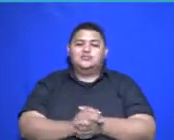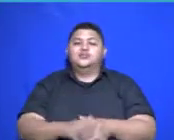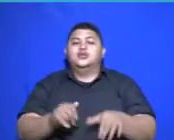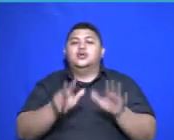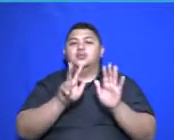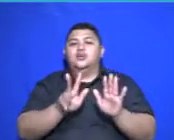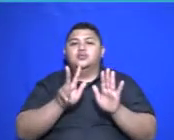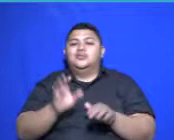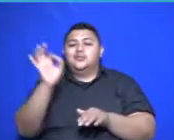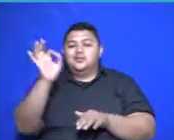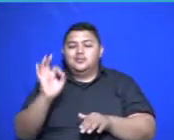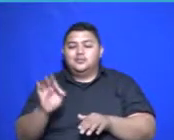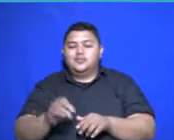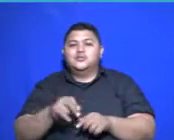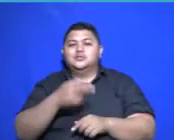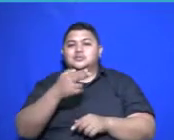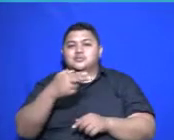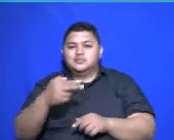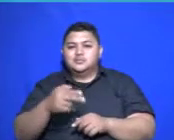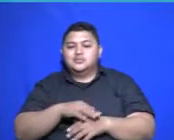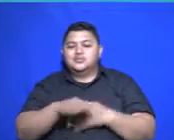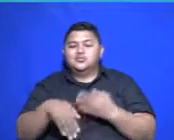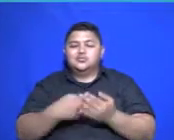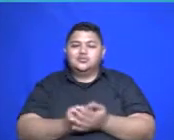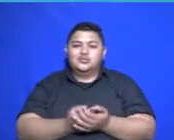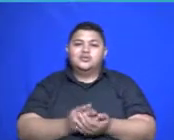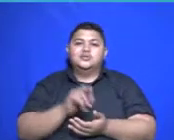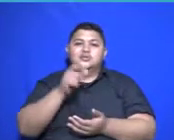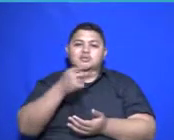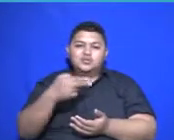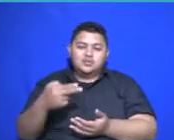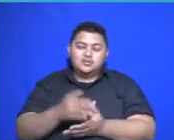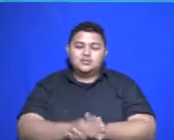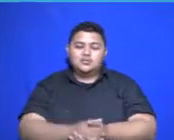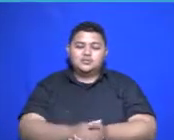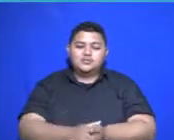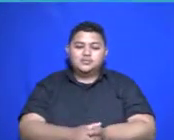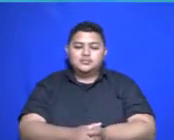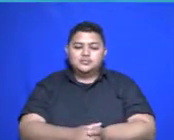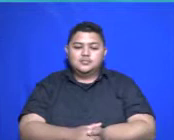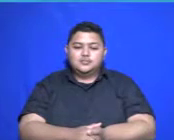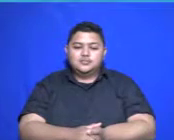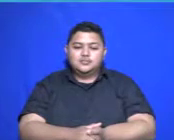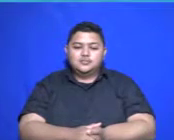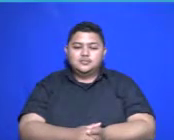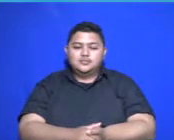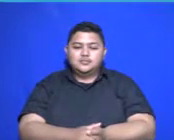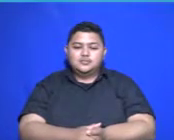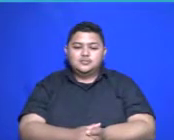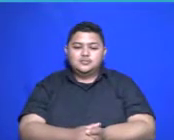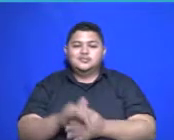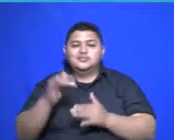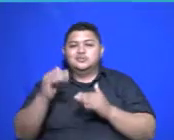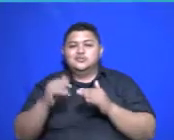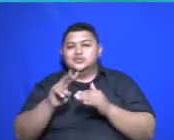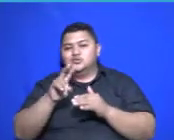88% sudah Indonesia. Lokal kontennya ya. Ini kalau kita lakukan, yang 12% masih import